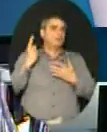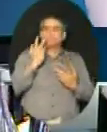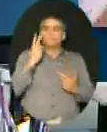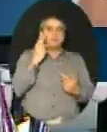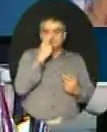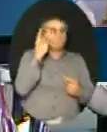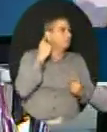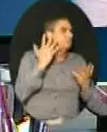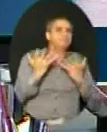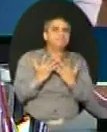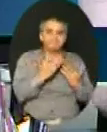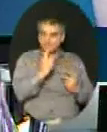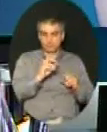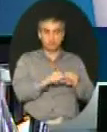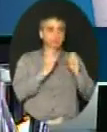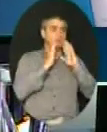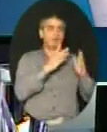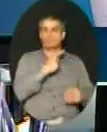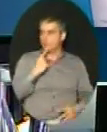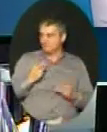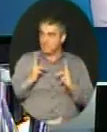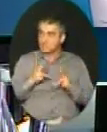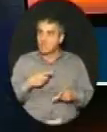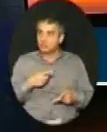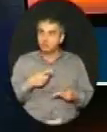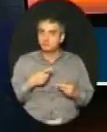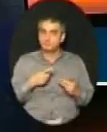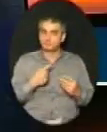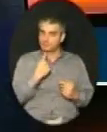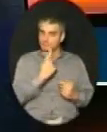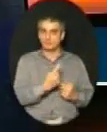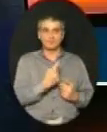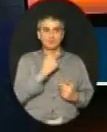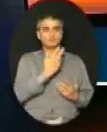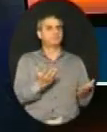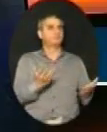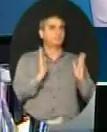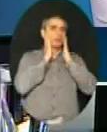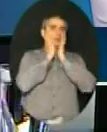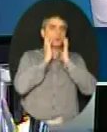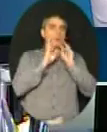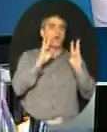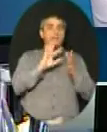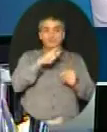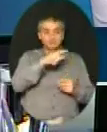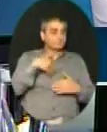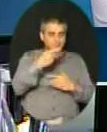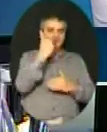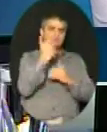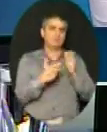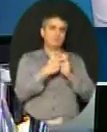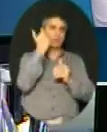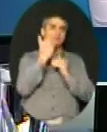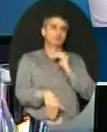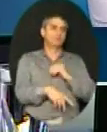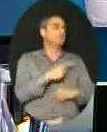קורה, והם במשבר אמונה אפילו. אבל קיימת אמירה שאומרת, וואו, אם זה מתפתח, זה הסוף של המפלגה